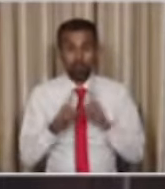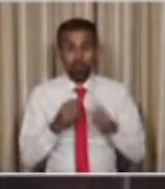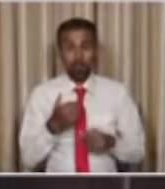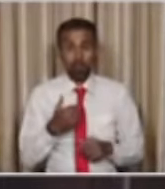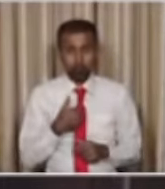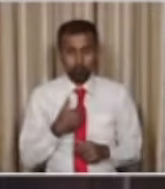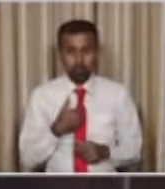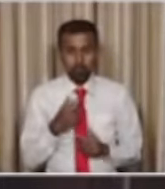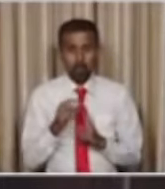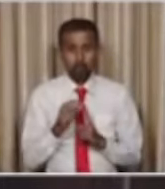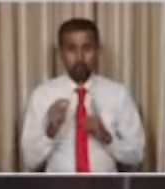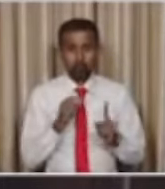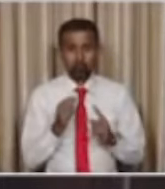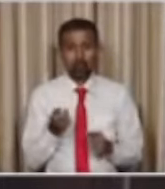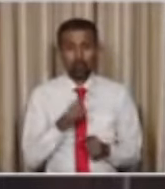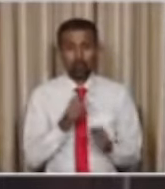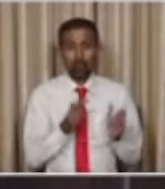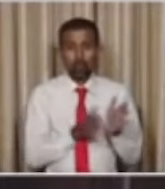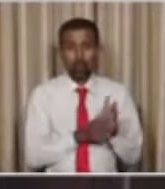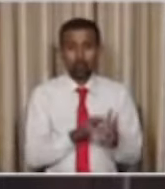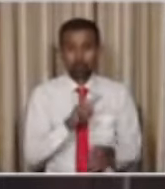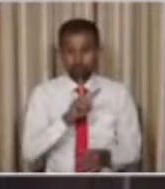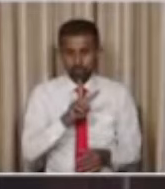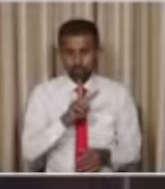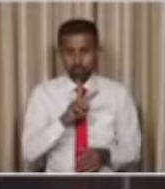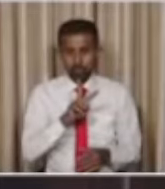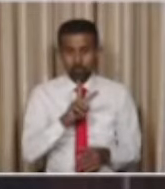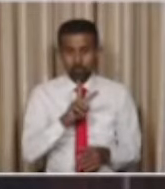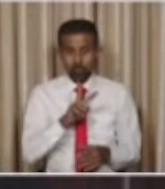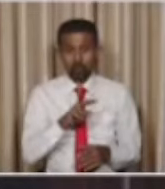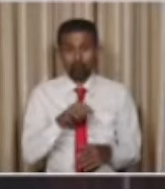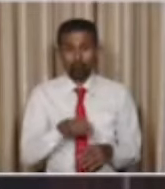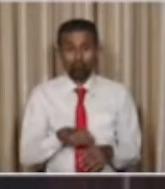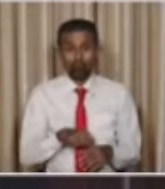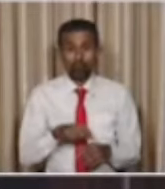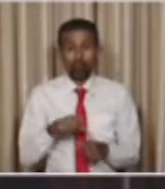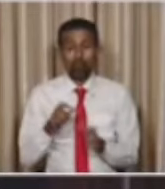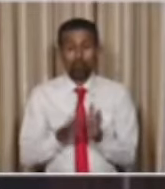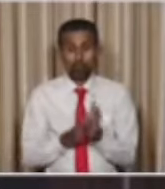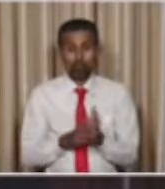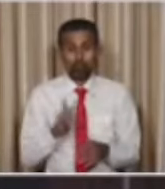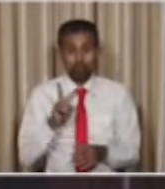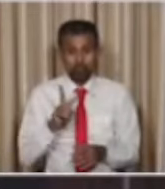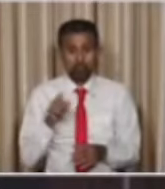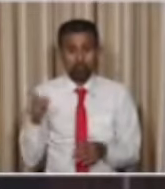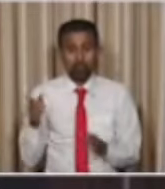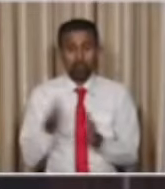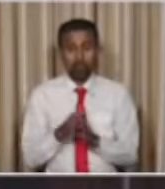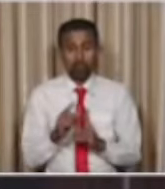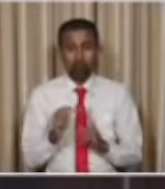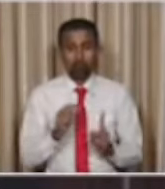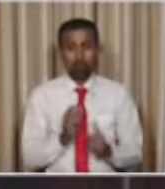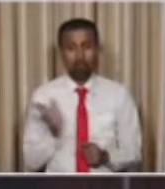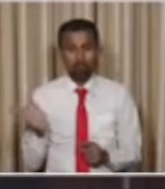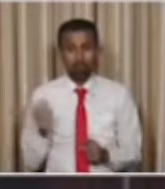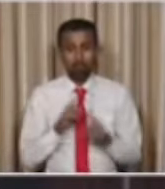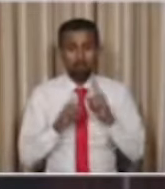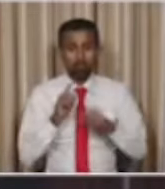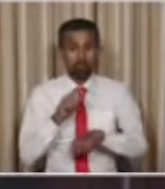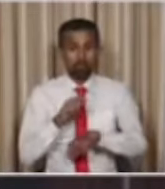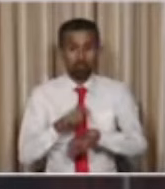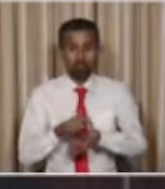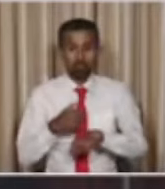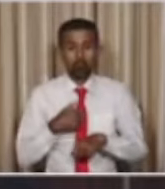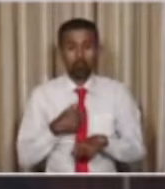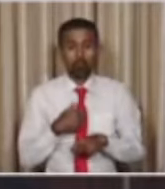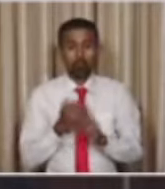mama parlimen tuh tawat karak sabah deka. Kamu sah itu karak sabah itu buna konsultasi komite itu buna. Ebat teka parlimen tuh inna apitah katakan di nawas tawa